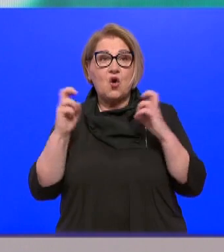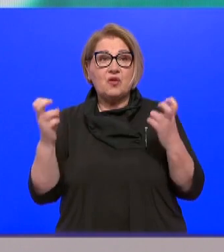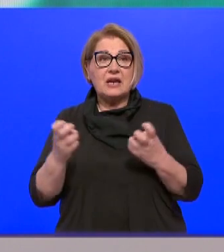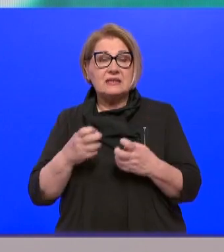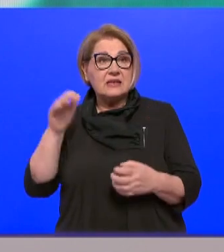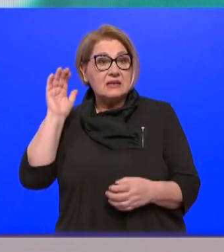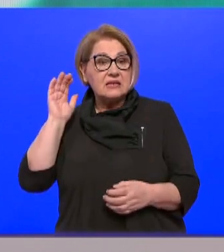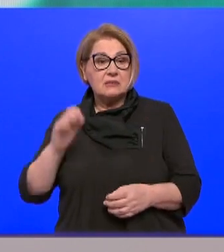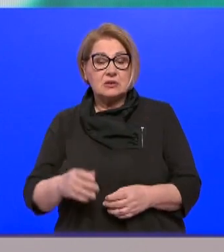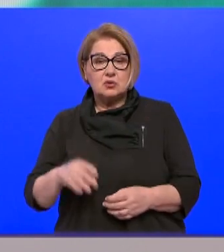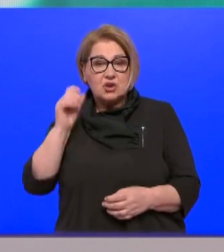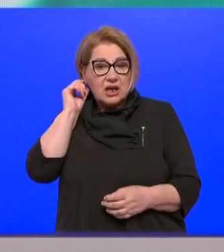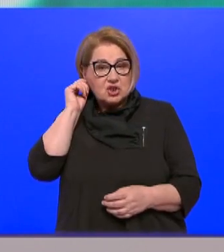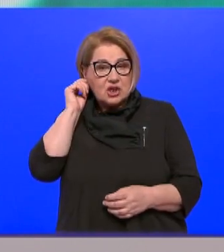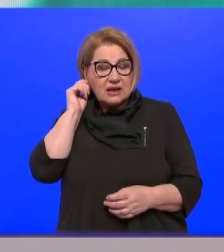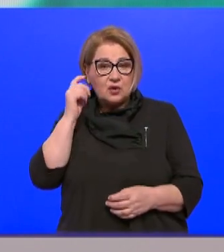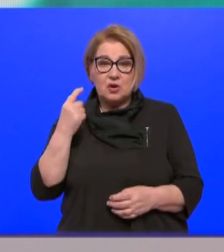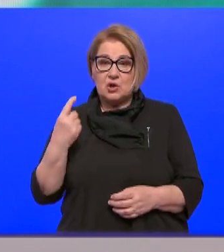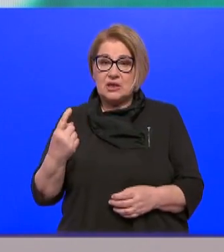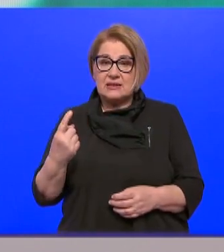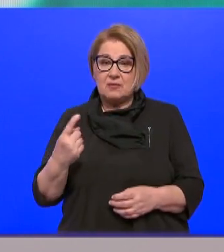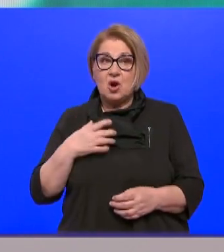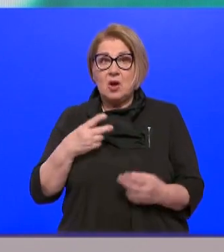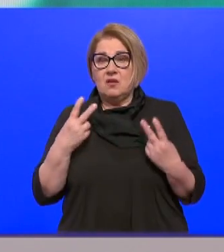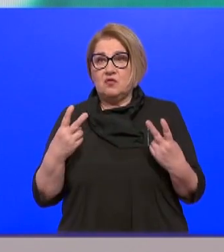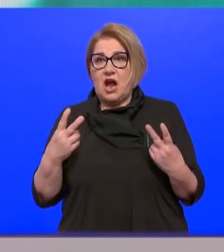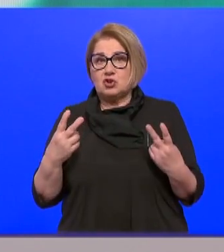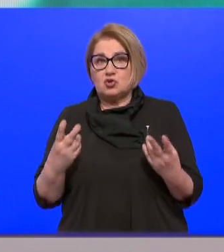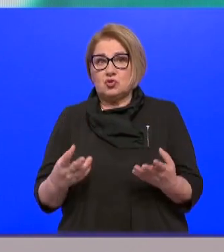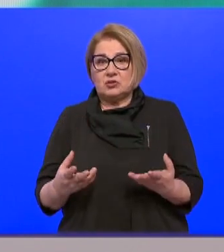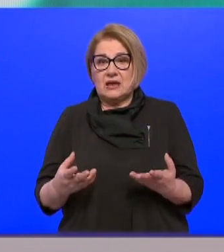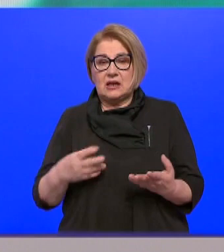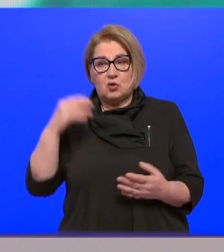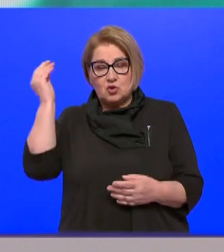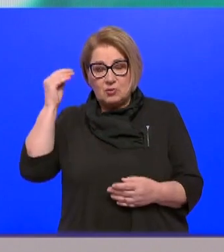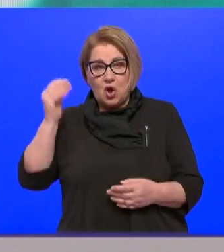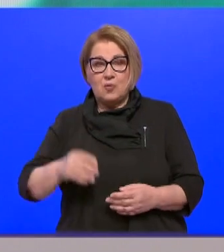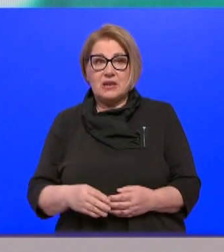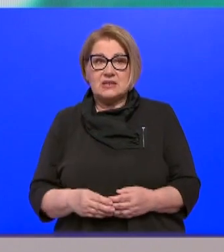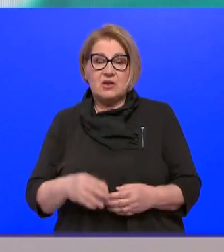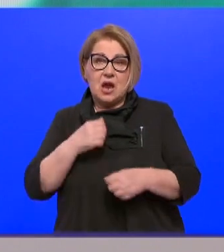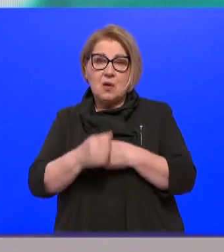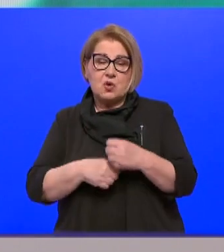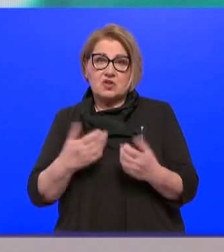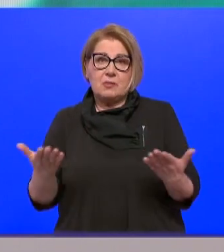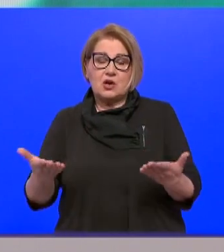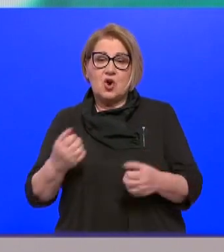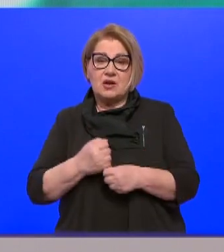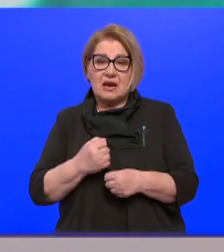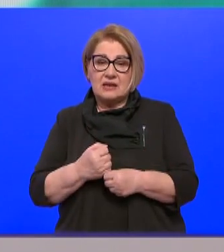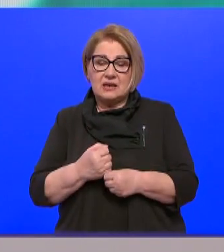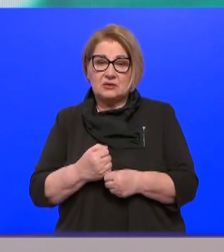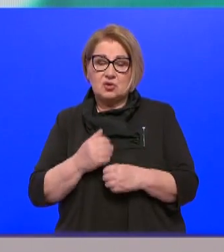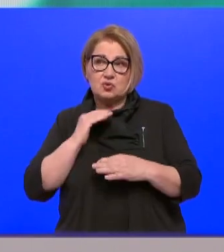sam slušala žene koje imaju ne samo svoju osnovnu ulogu koje su dobile obrazovanjem, poslovima kojima se bave, nego to su